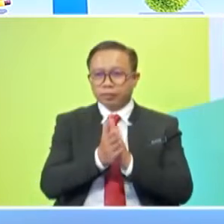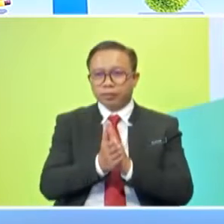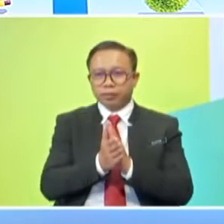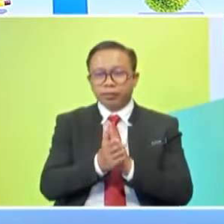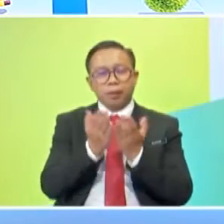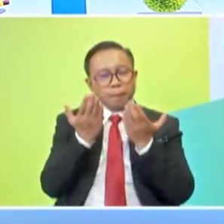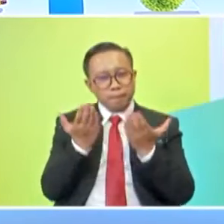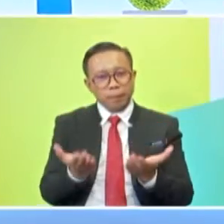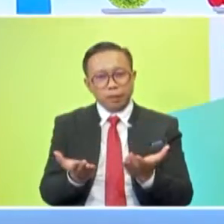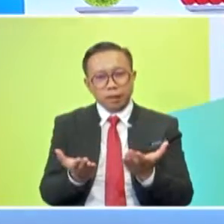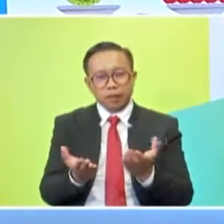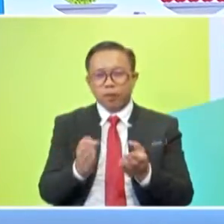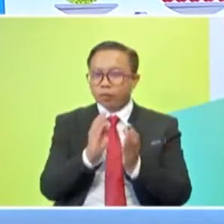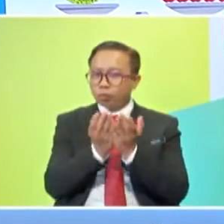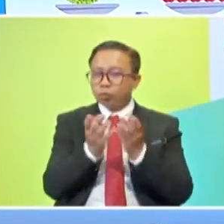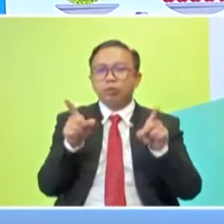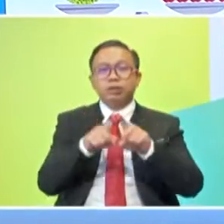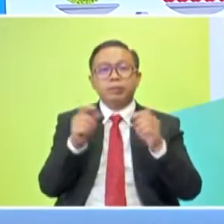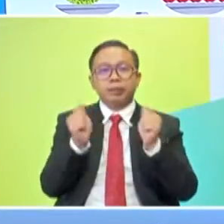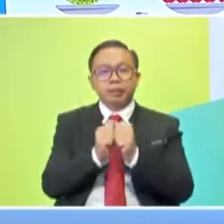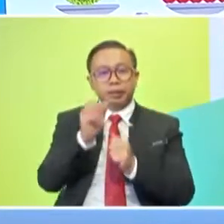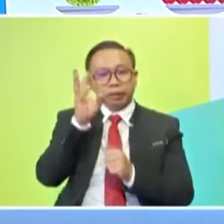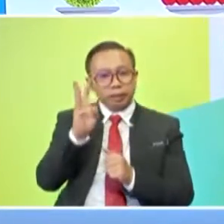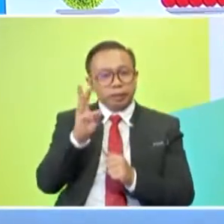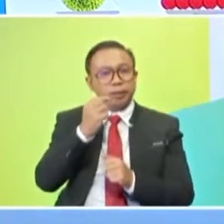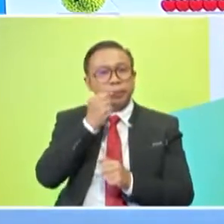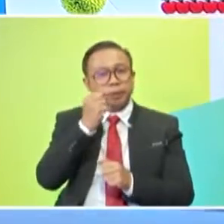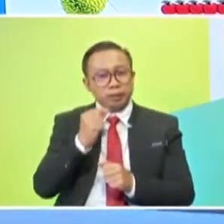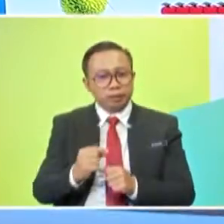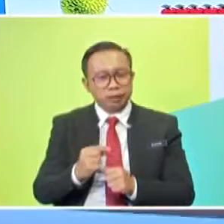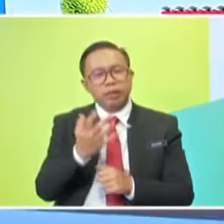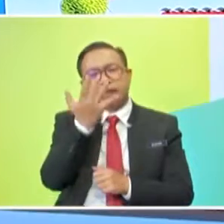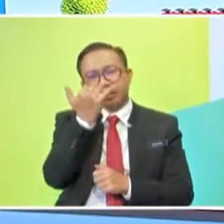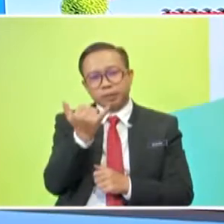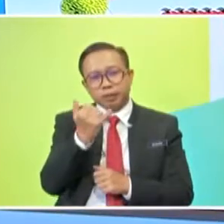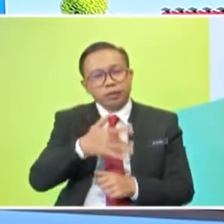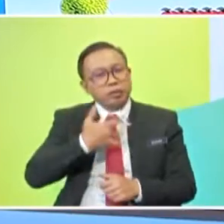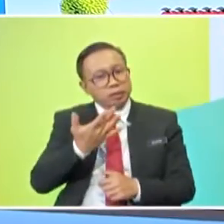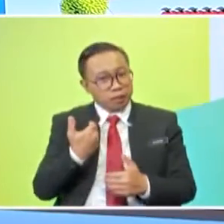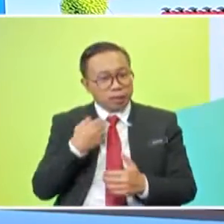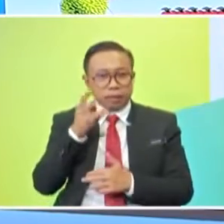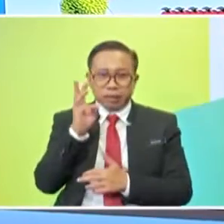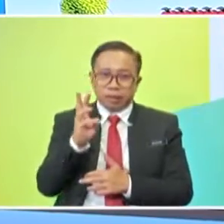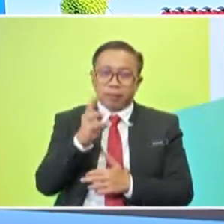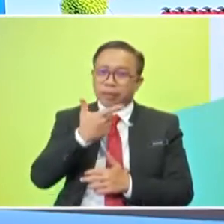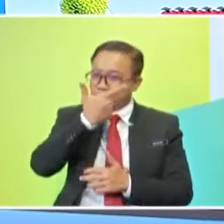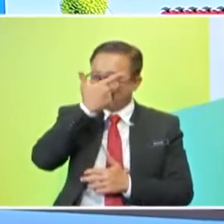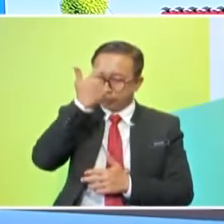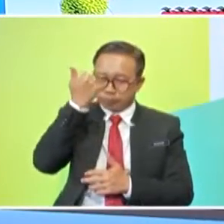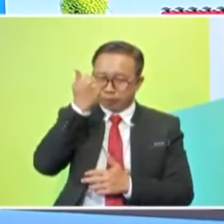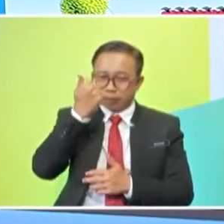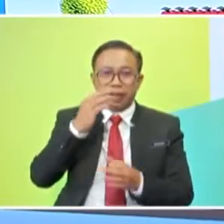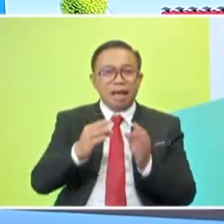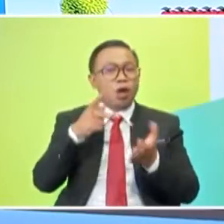berat buku bersamaan 6 fesyen Apabila ada 60 Itu sebab kalau